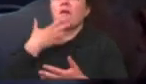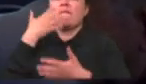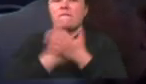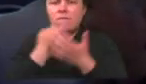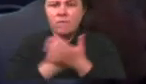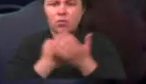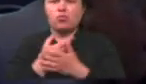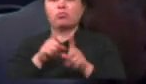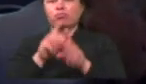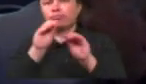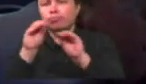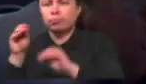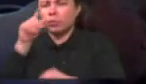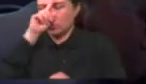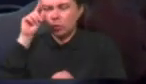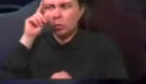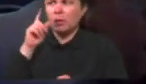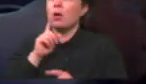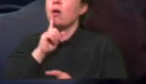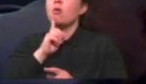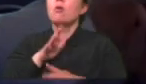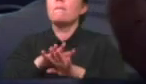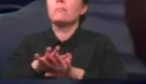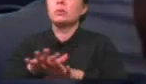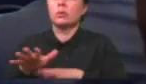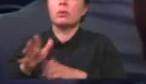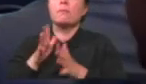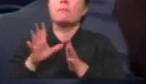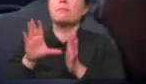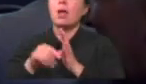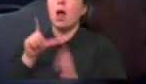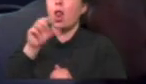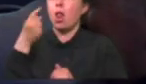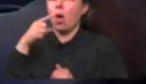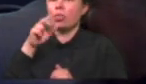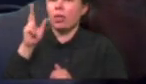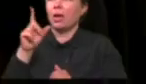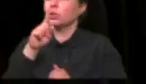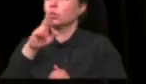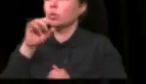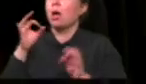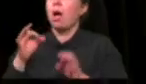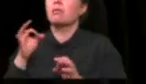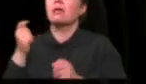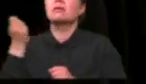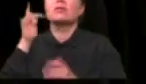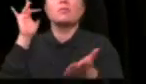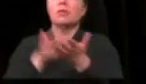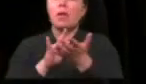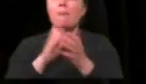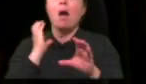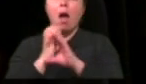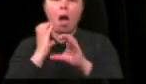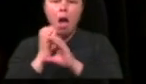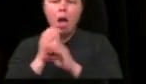się korzysta. Tak, rozmawiamy o tym słynnym mieście Lądek-Zdrój. Dzisiaj dojeżdżamy tam autobusem kolei dolnośląskich, jeszcze